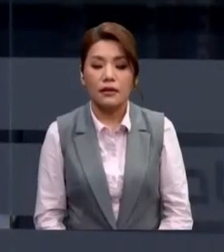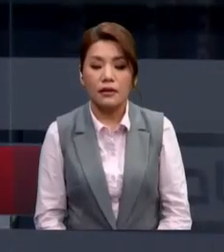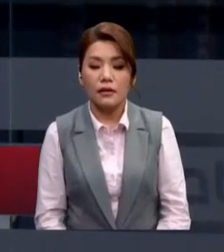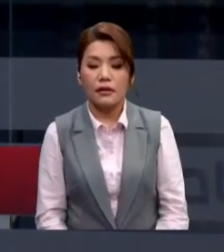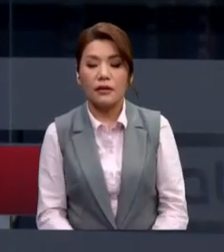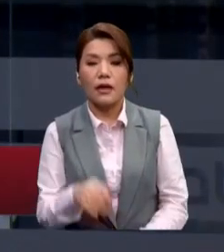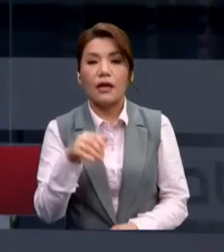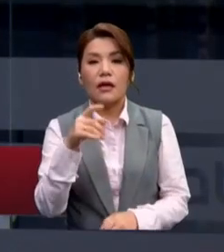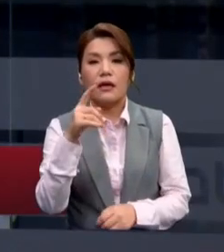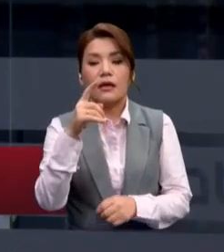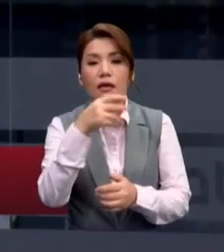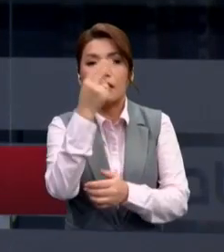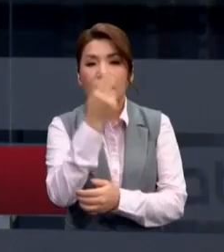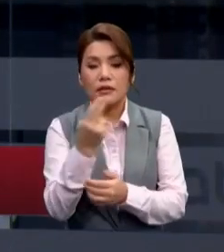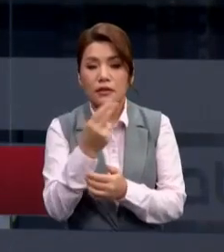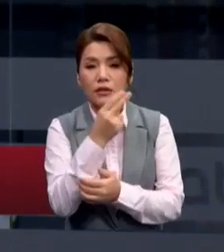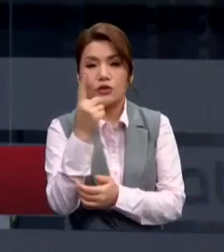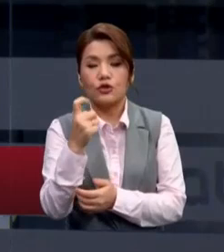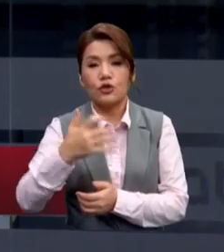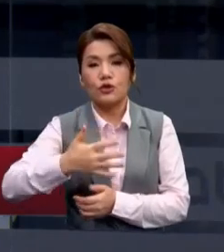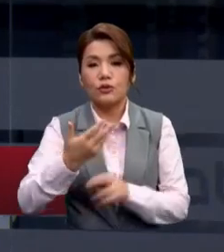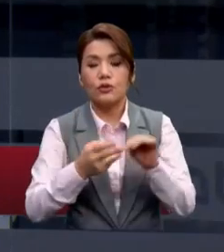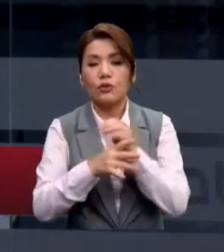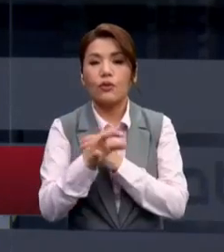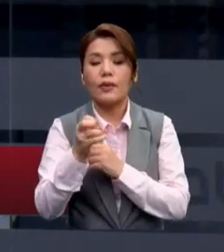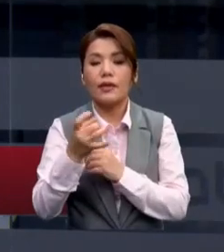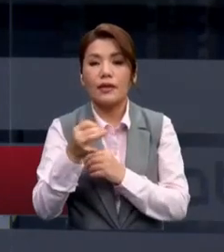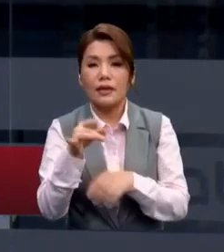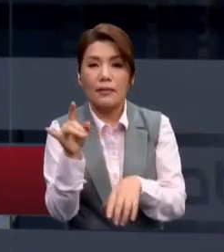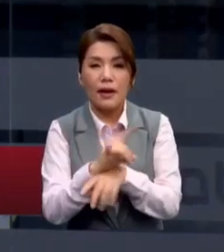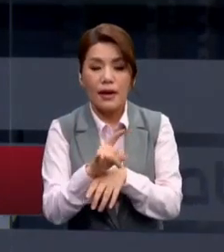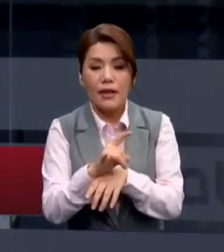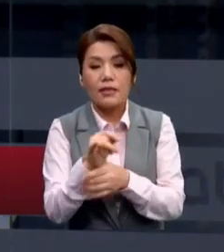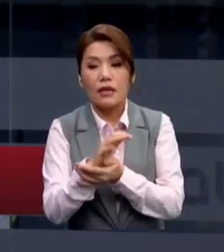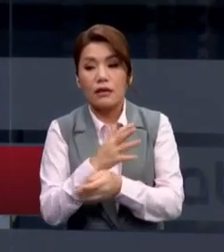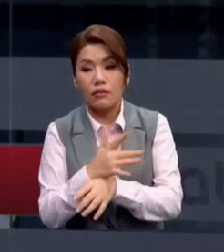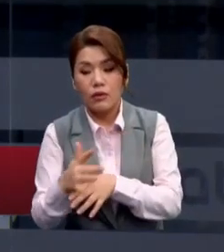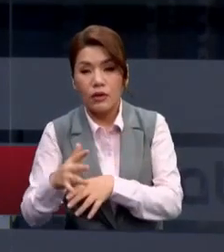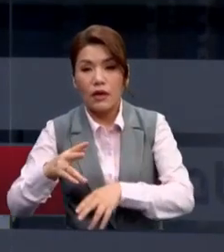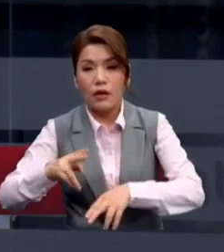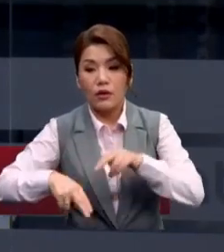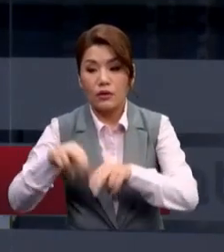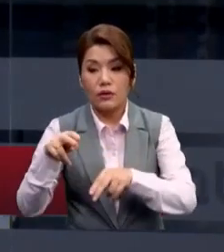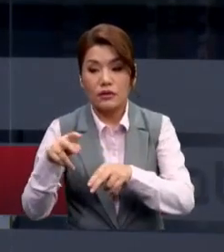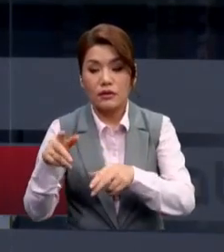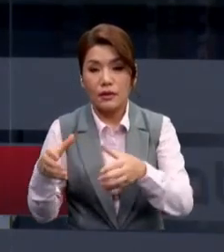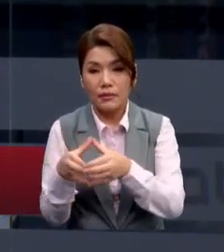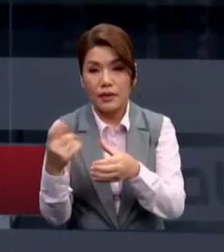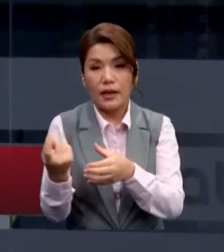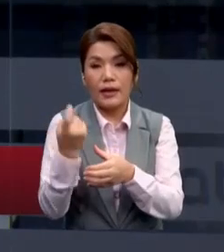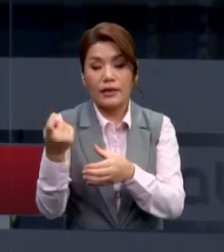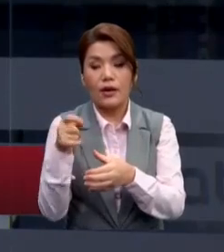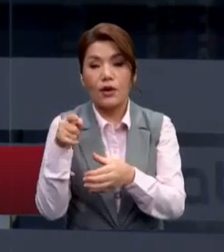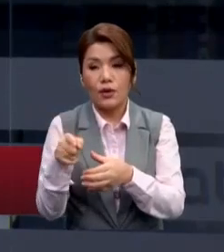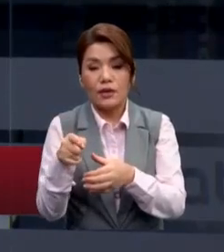Астанада 150-ден астам мердігерді 5 миллиард теңгеге сан соқтырып, Ресейге қашып кеткен құрылысшы ұсталды. Қашқынды көрші елдің